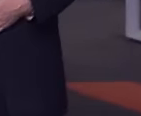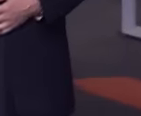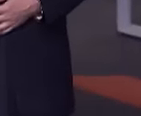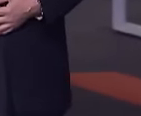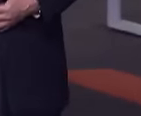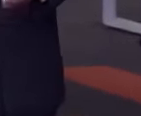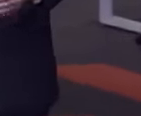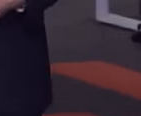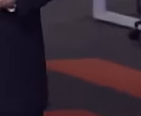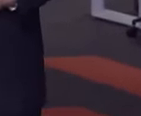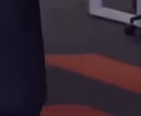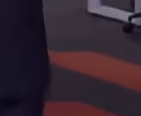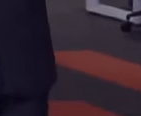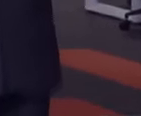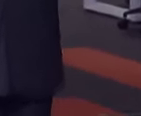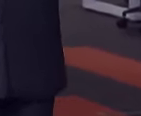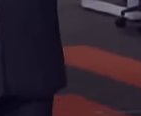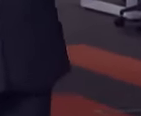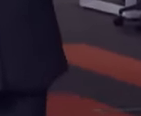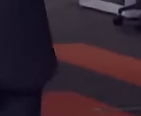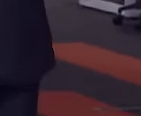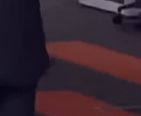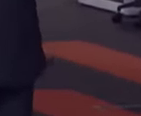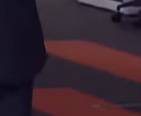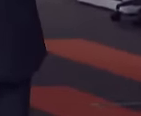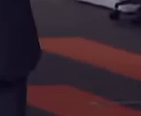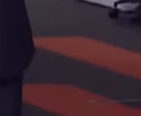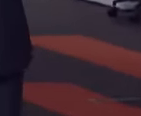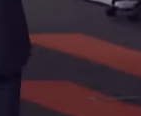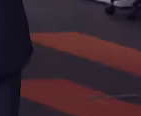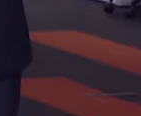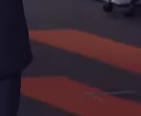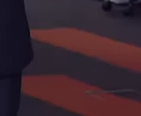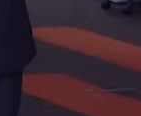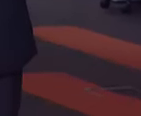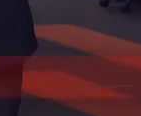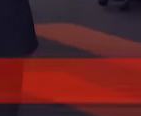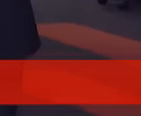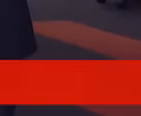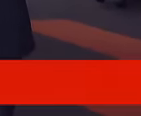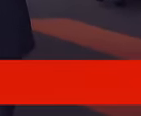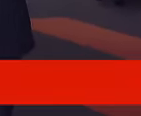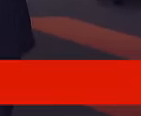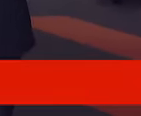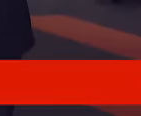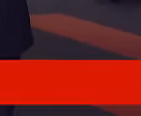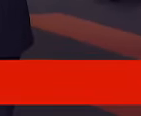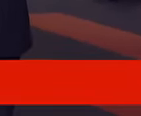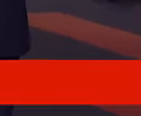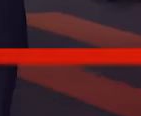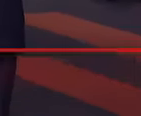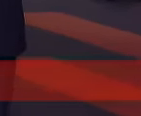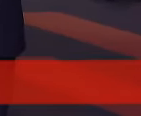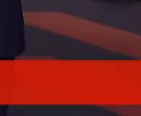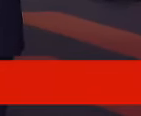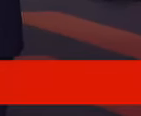Assalamualaikum dan salam sejahtera. Berita wilayah Jumaat 30 April 2021 bersama saya Muhammad Syah Musa dan rakan jurubahasa isyarat Hafidah Awaludin.